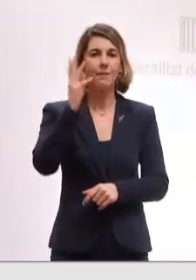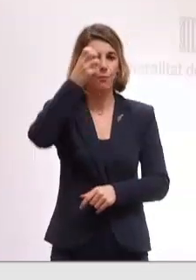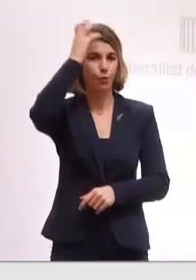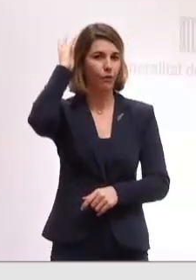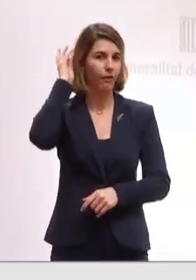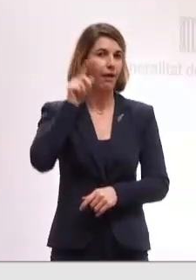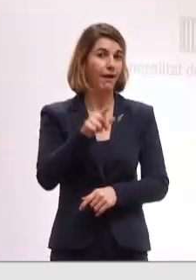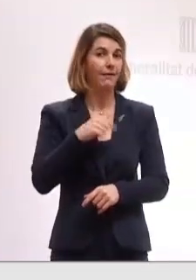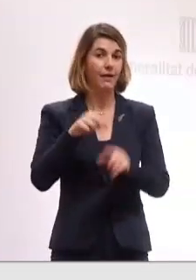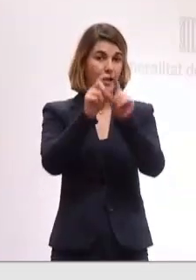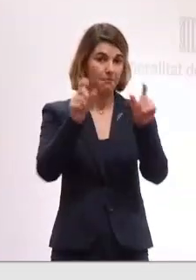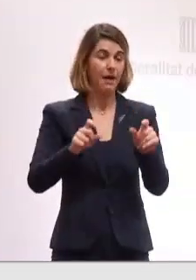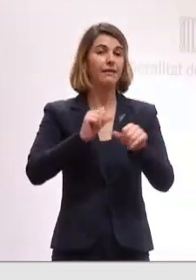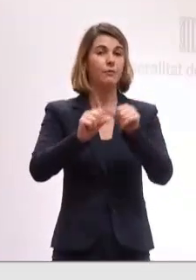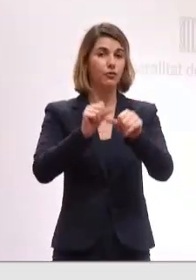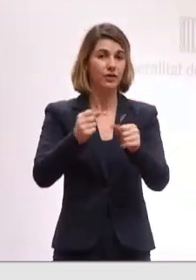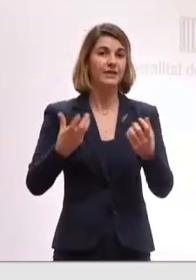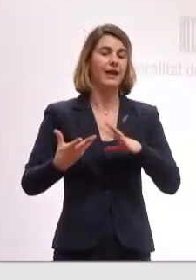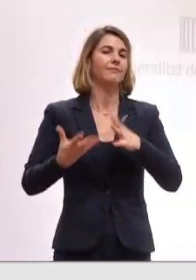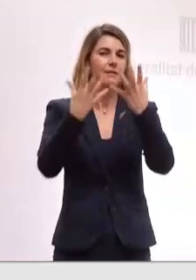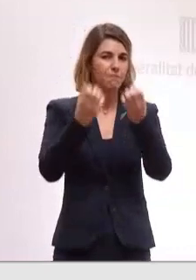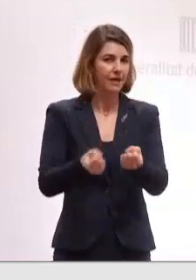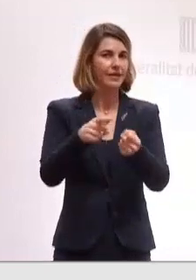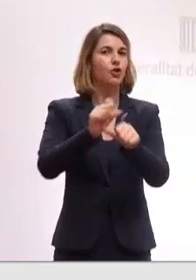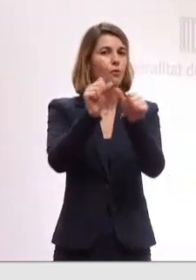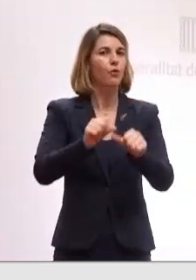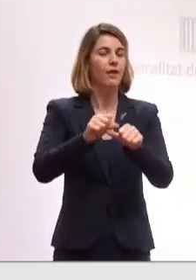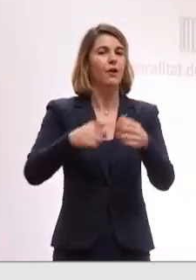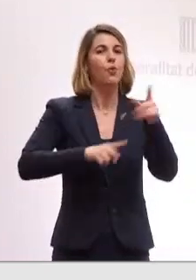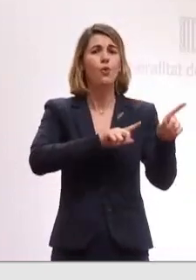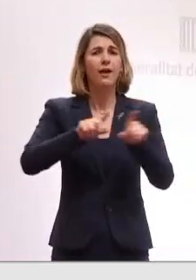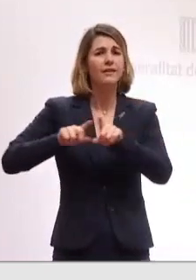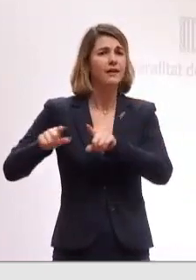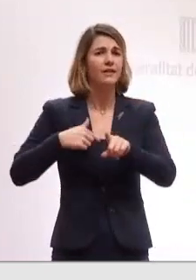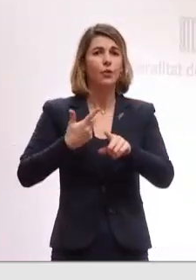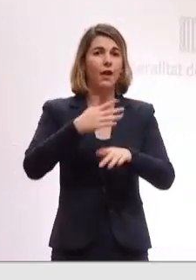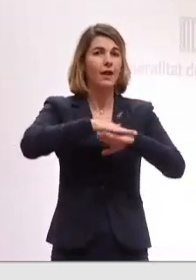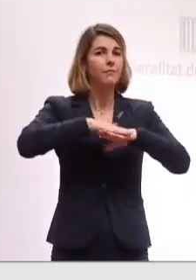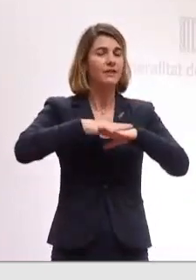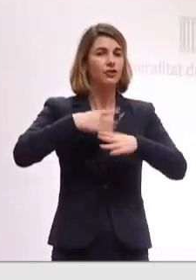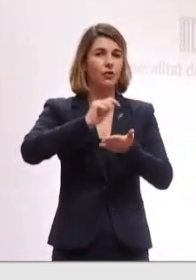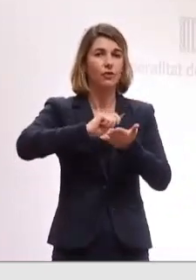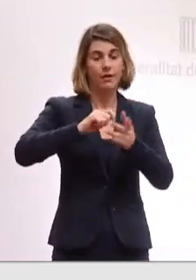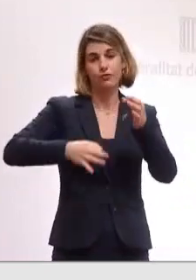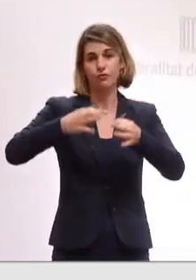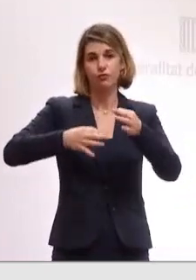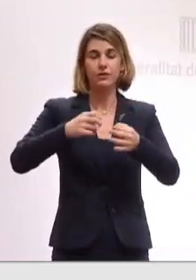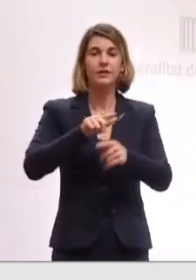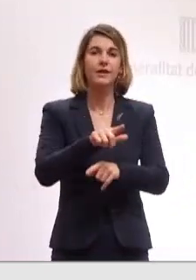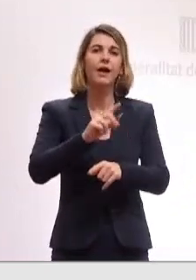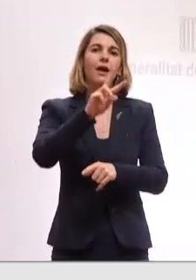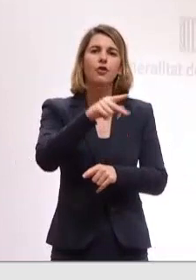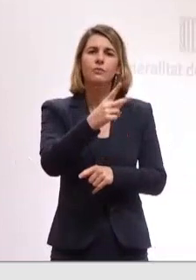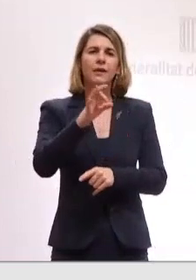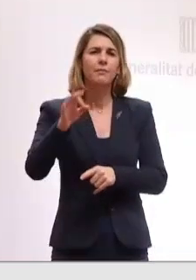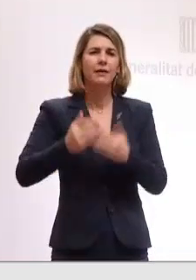marc del procés d'implantació del nou model organitzatiu de l'Administració de Justícia a Catalunya, el 2 de novembre de 2020 va